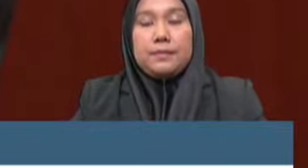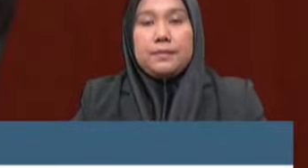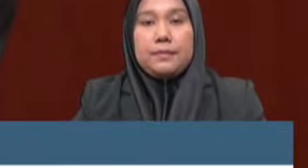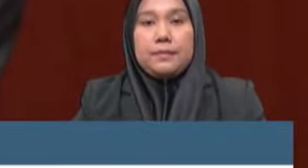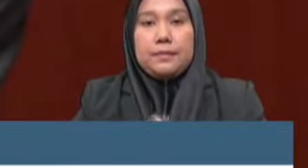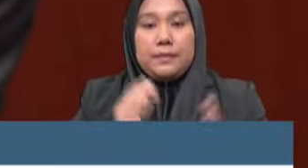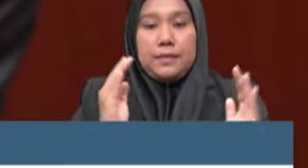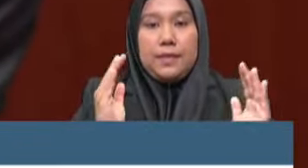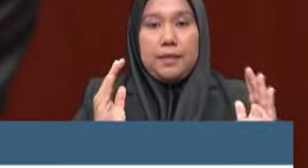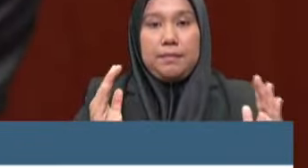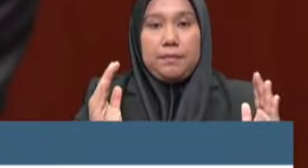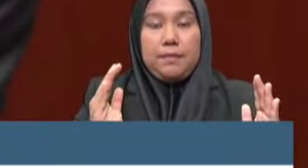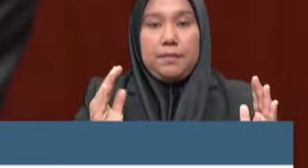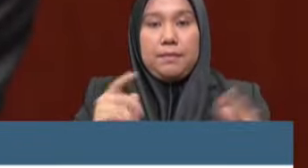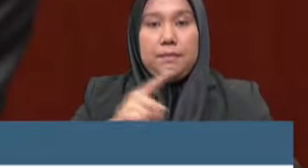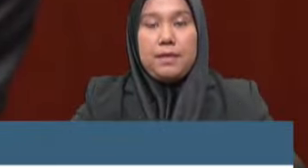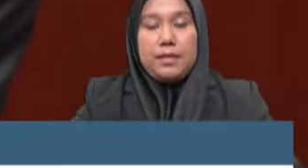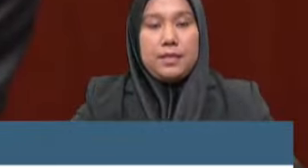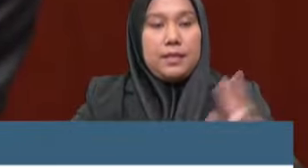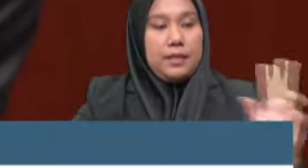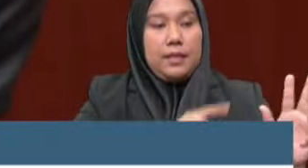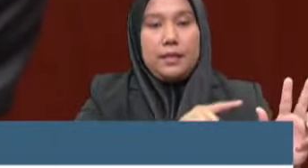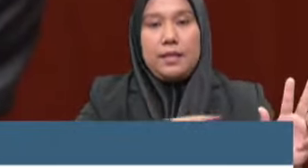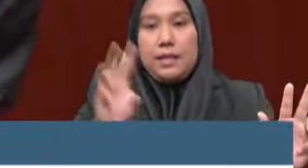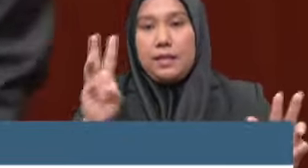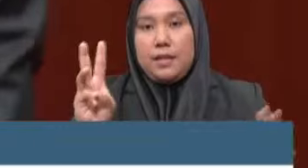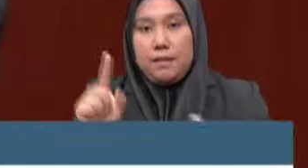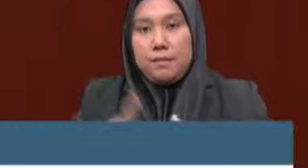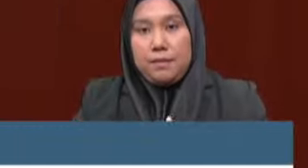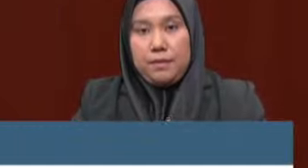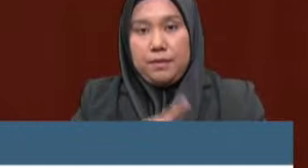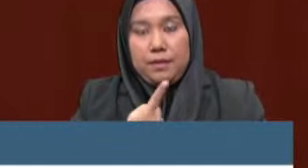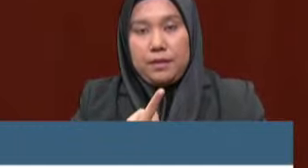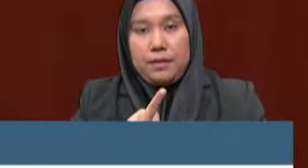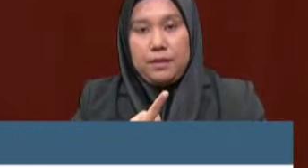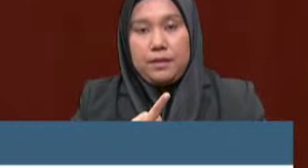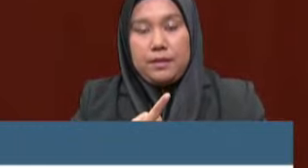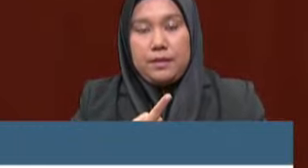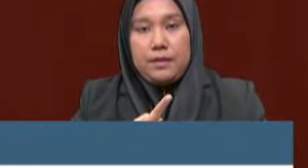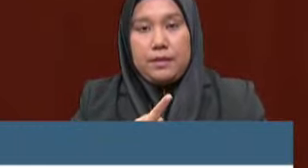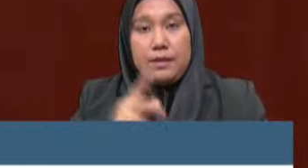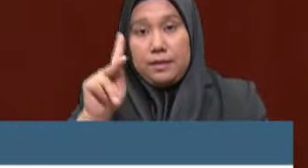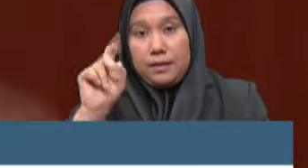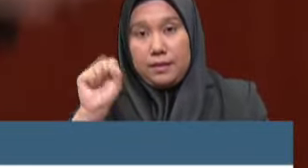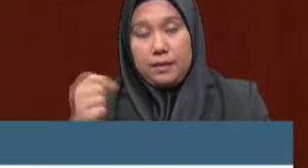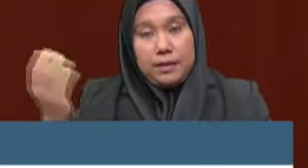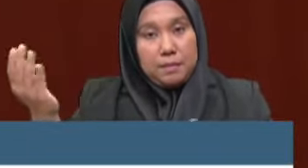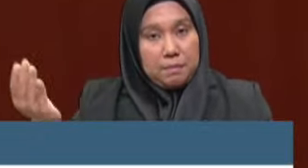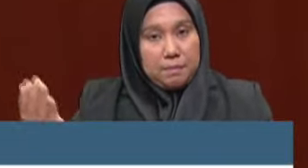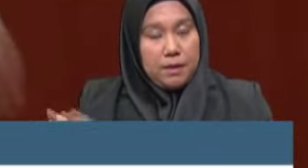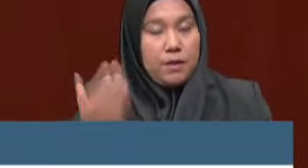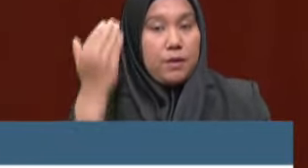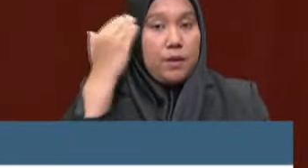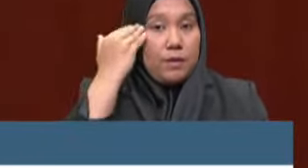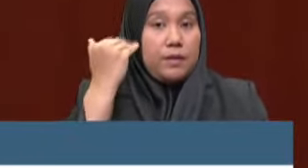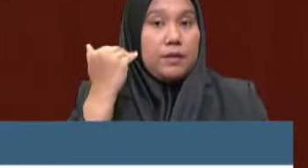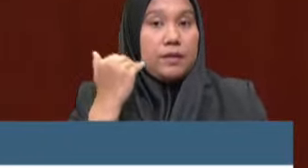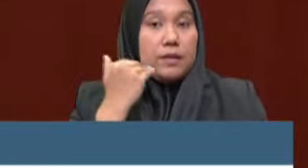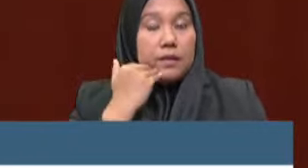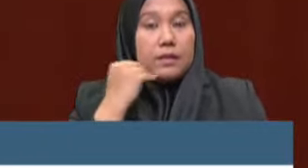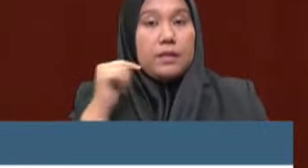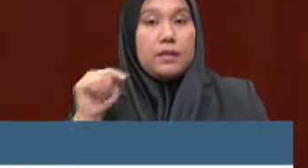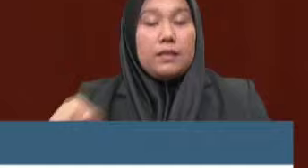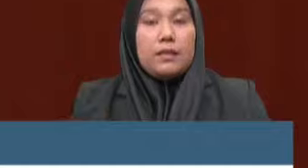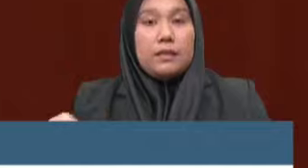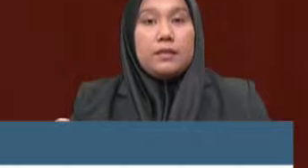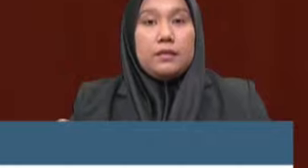3 hingga 6 bulan. Okey ya. Kita parking dulu sementara kes tu dibawa ke mahkamah. Duit yang kita selamat, kita pakai akaun dia.